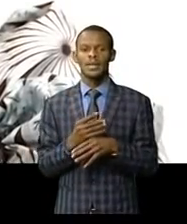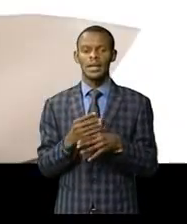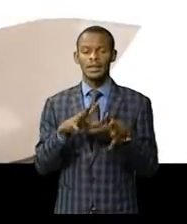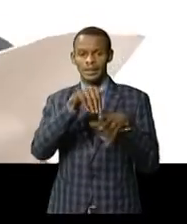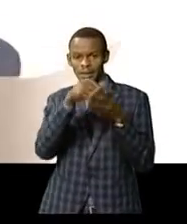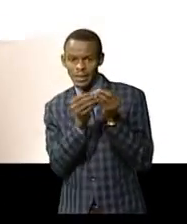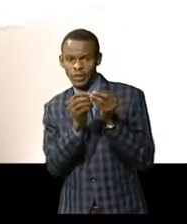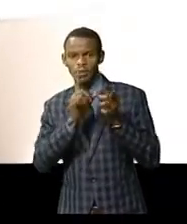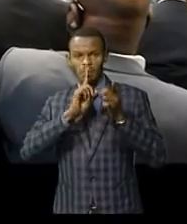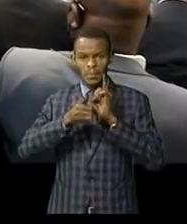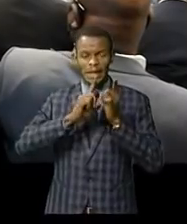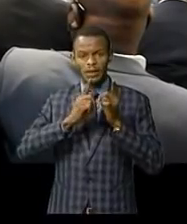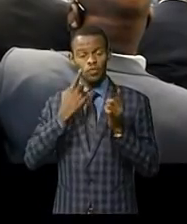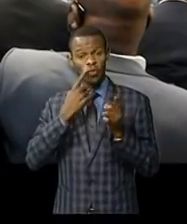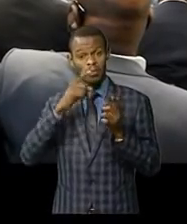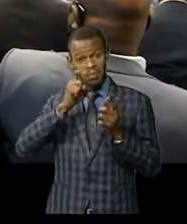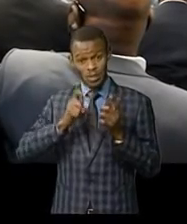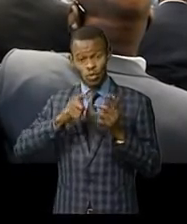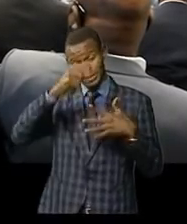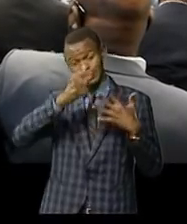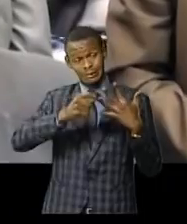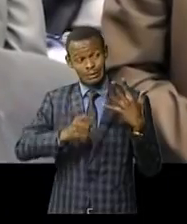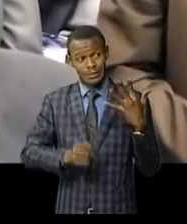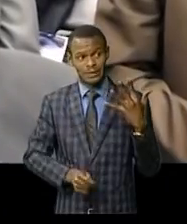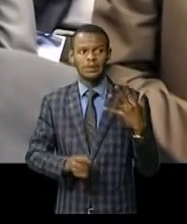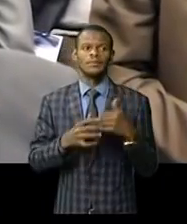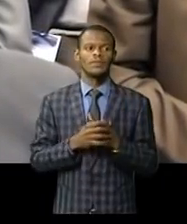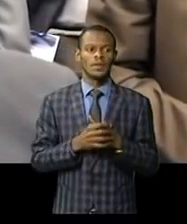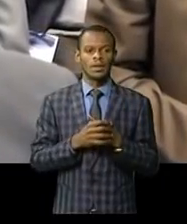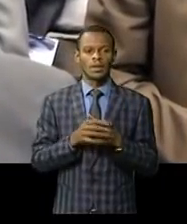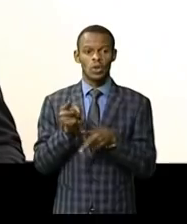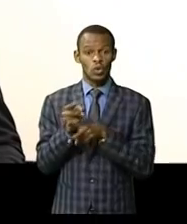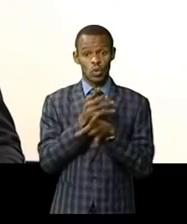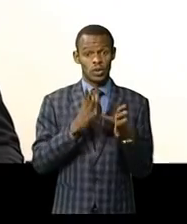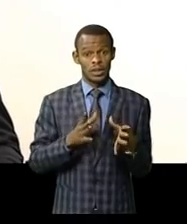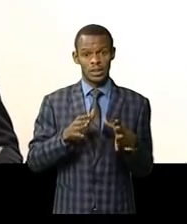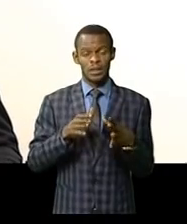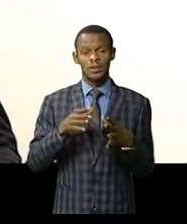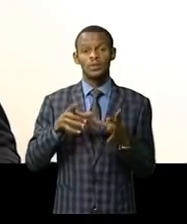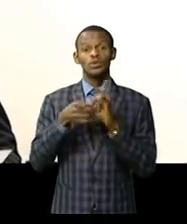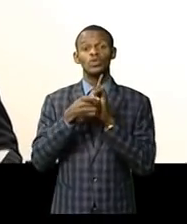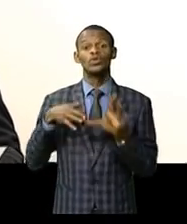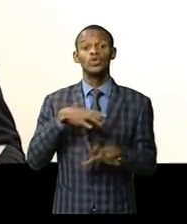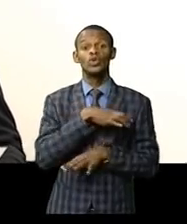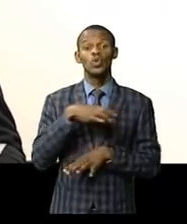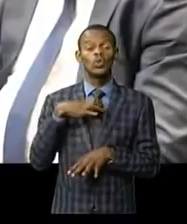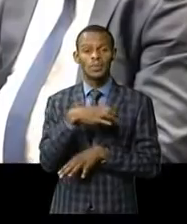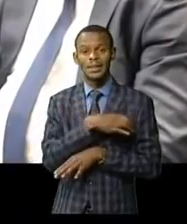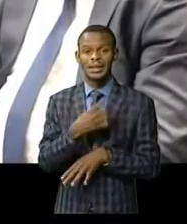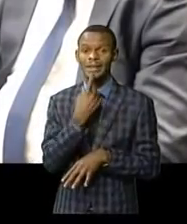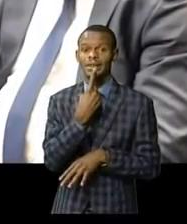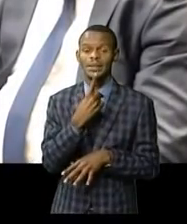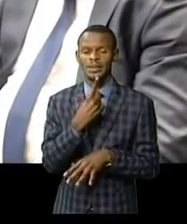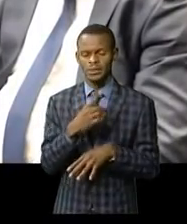au-delà de besoins qui sont énormes. Le coordonnateur du comité consultatif national, le professeur Joël Ipara,